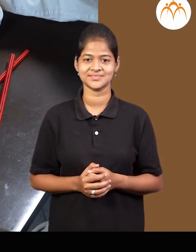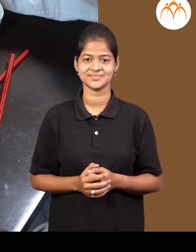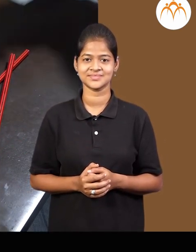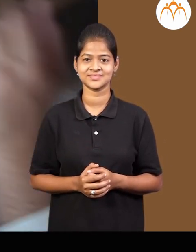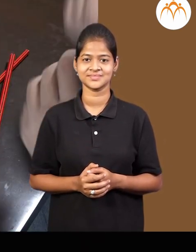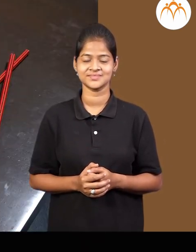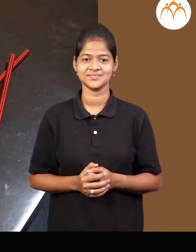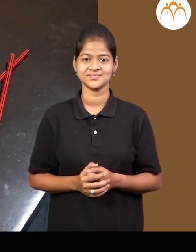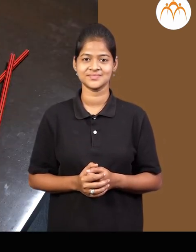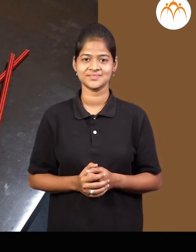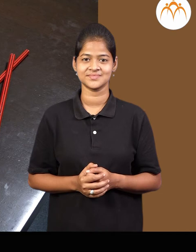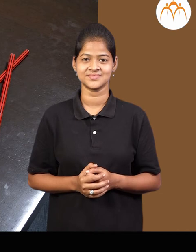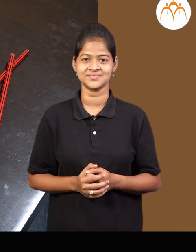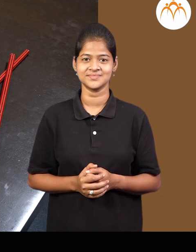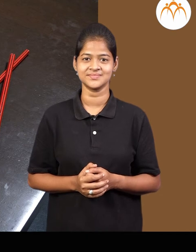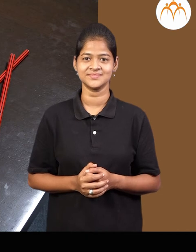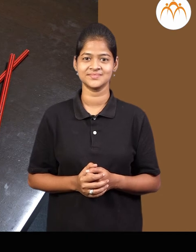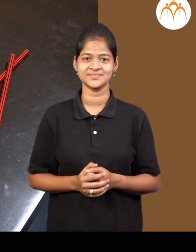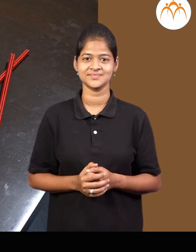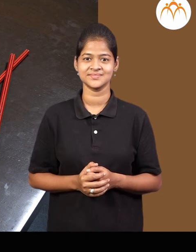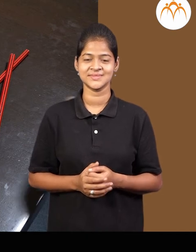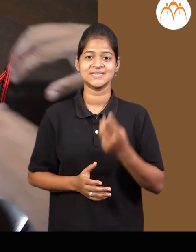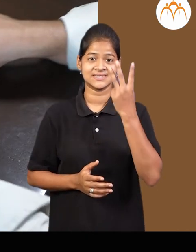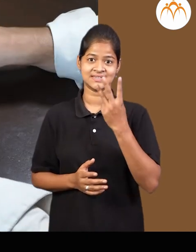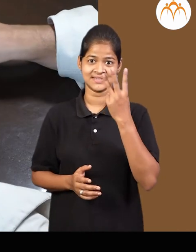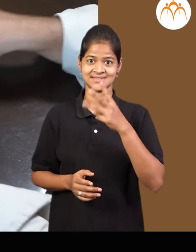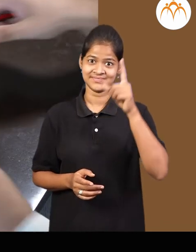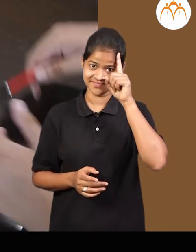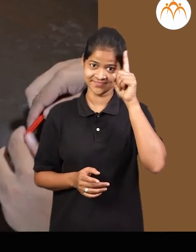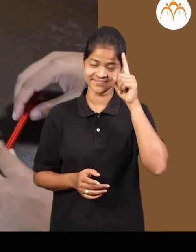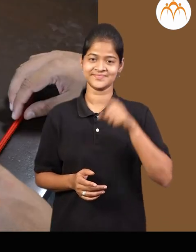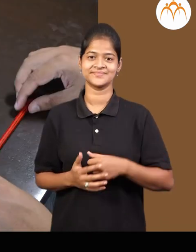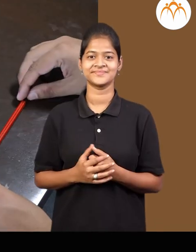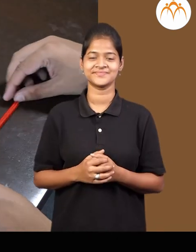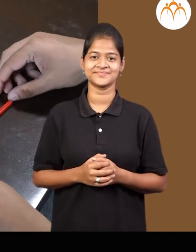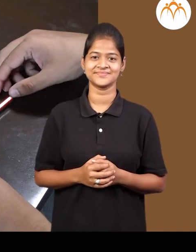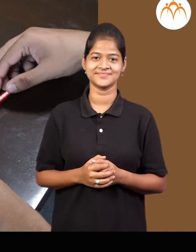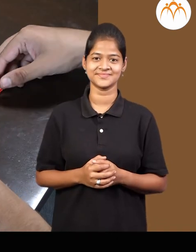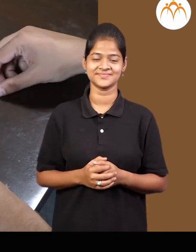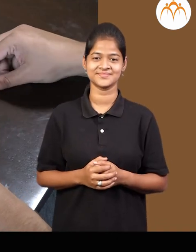तीन काड्या.